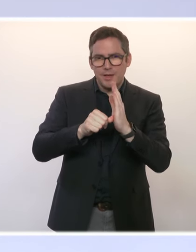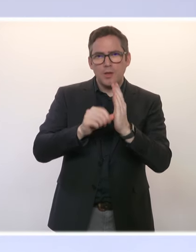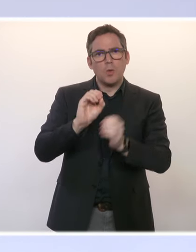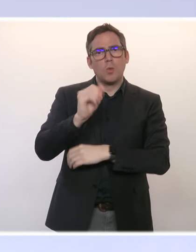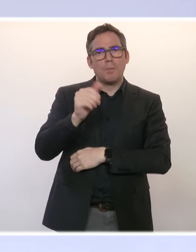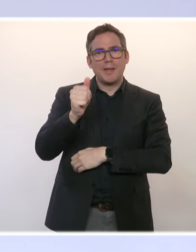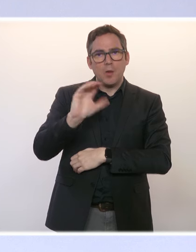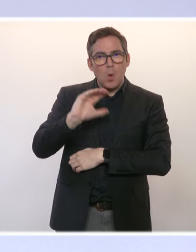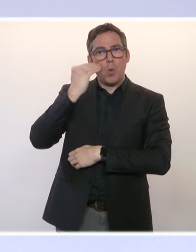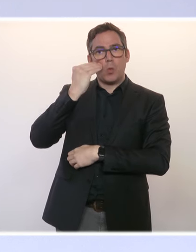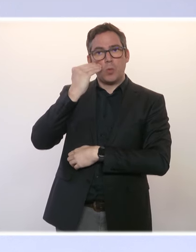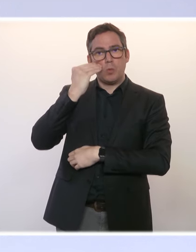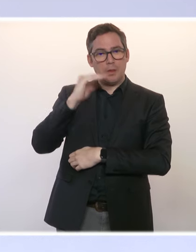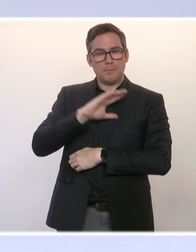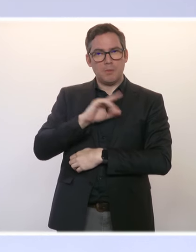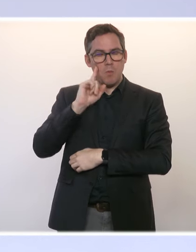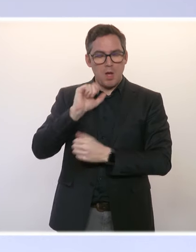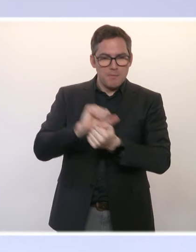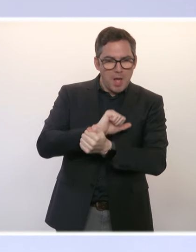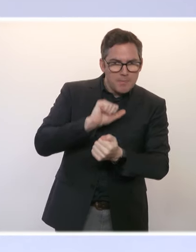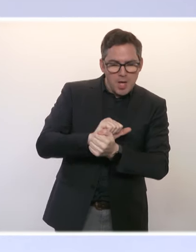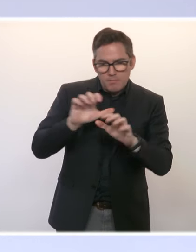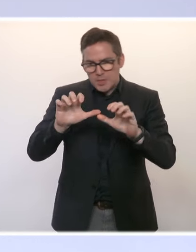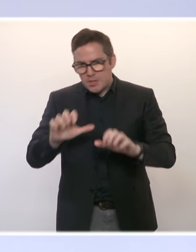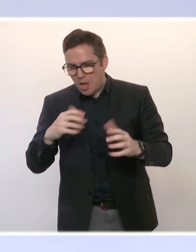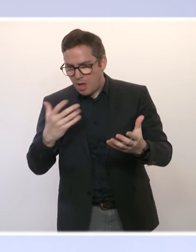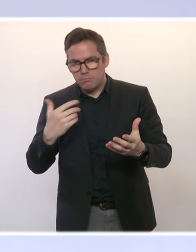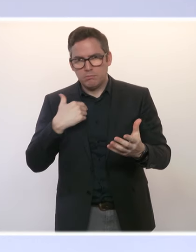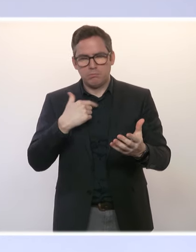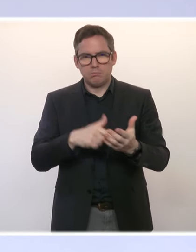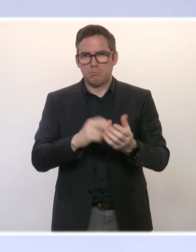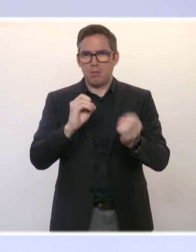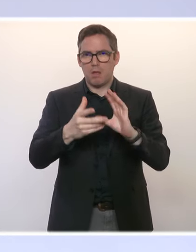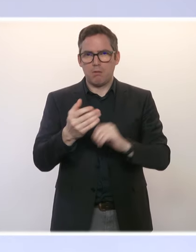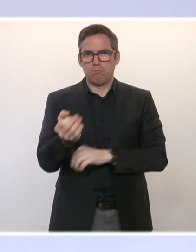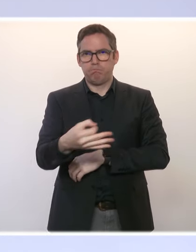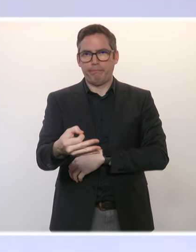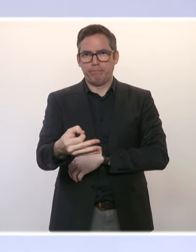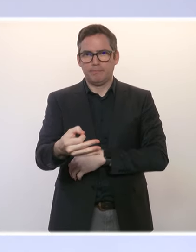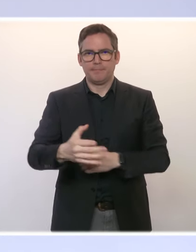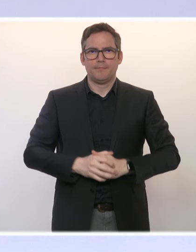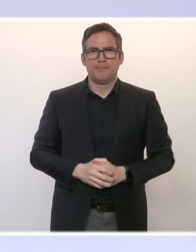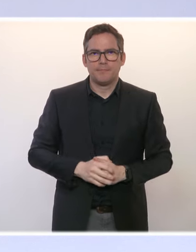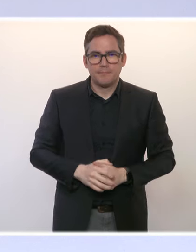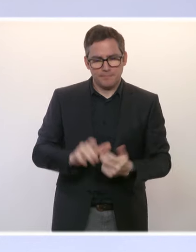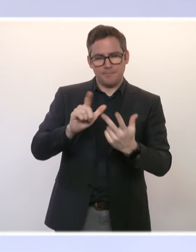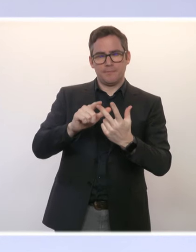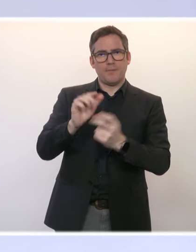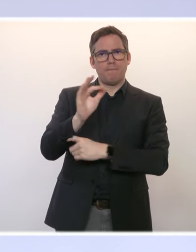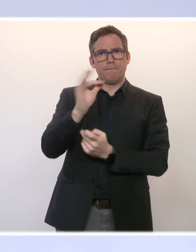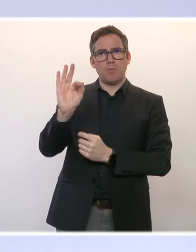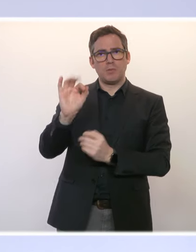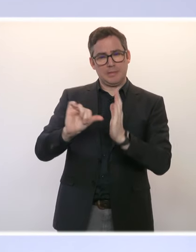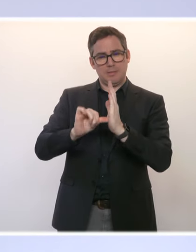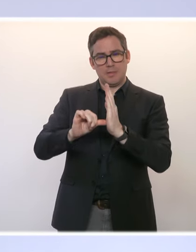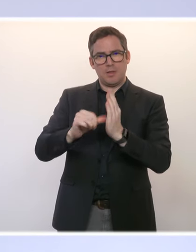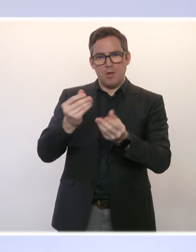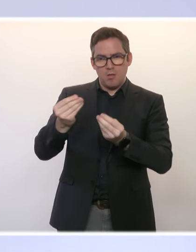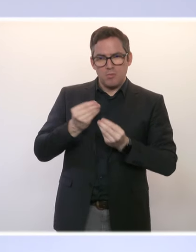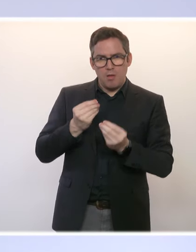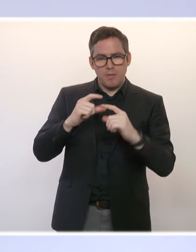une simplification administrative plus poussée. Le développement de France Identité va ainsi permettre la dématérialisation